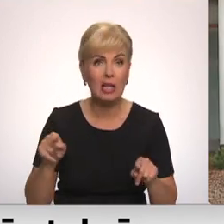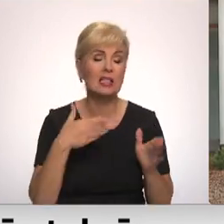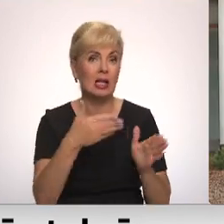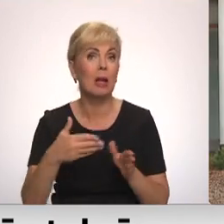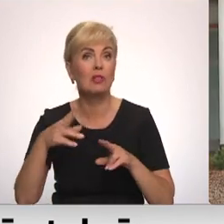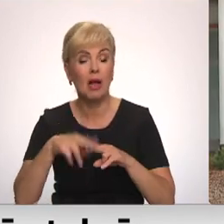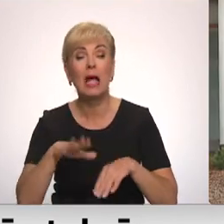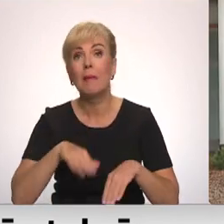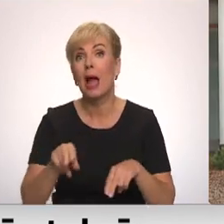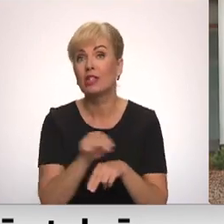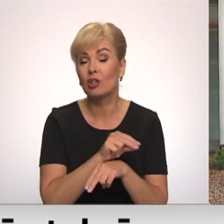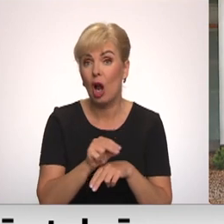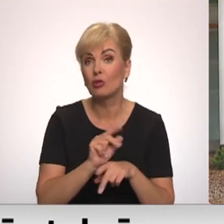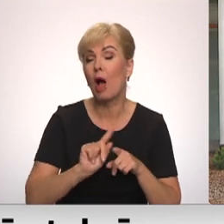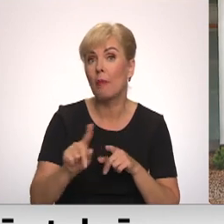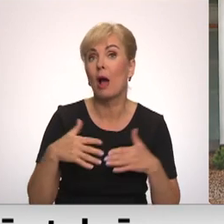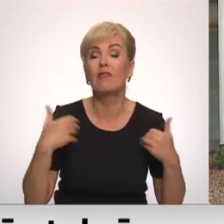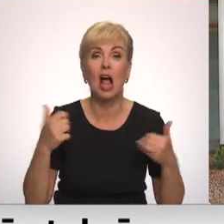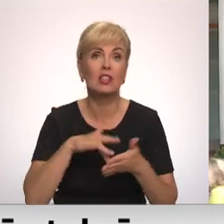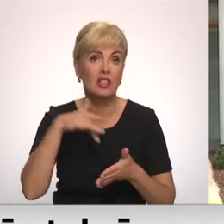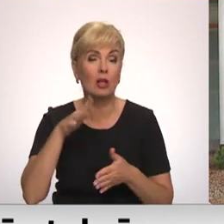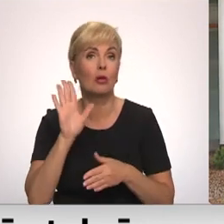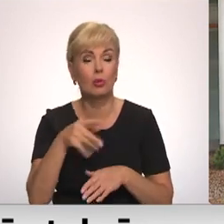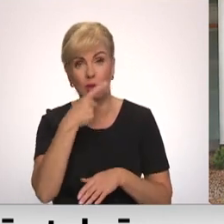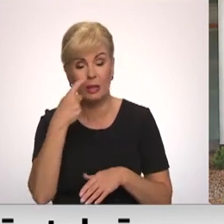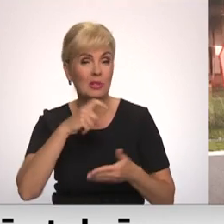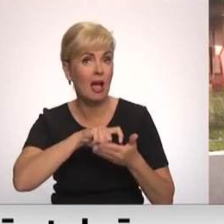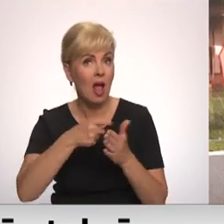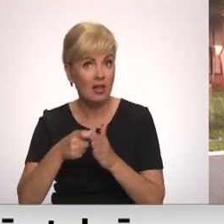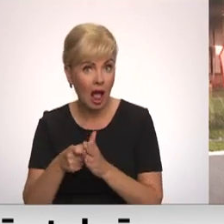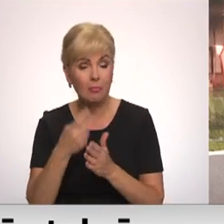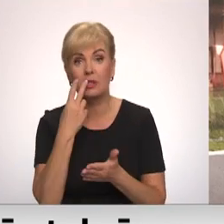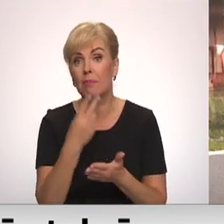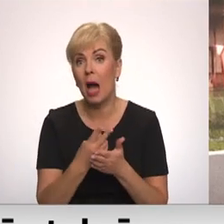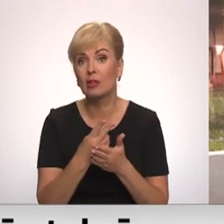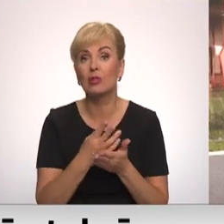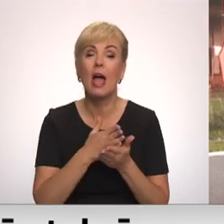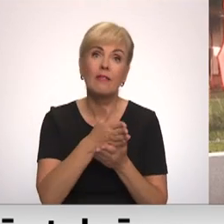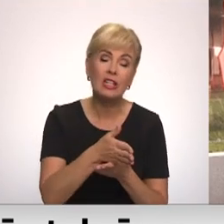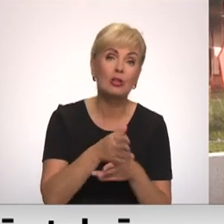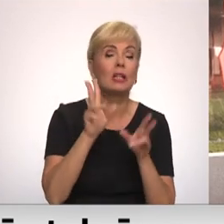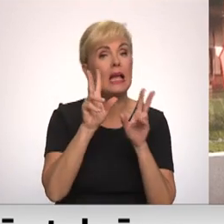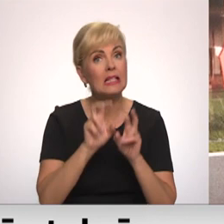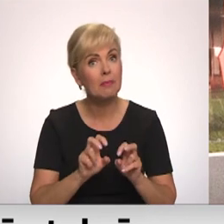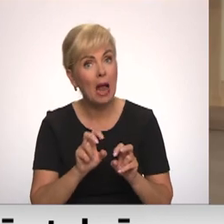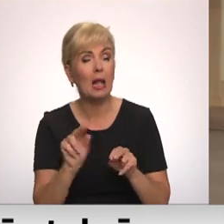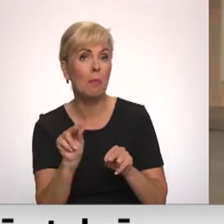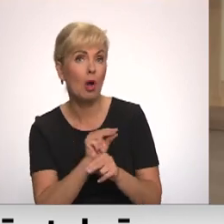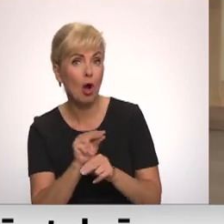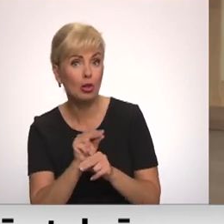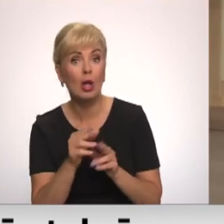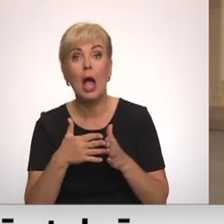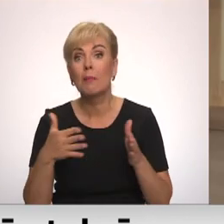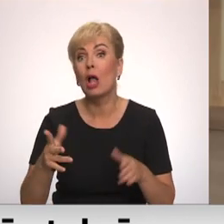Pēc rekonstrukcijas ambulatorā veselības centra ēkā būs tejus 100 telpas, kuras paredzētas vizītēm, izmeklējumiem un procedūrām.